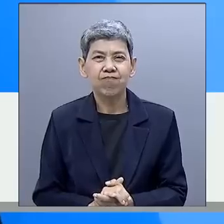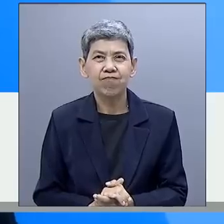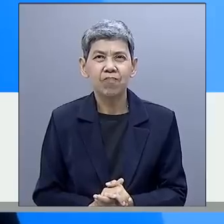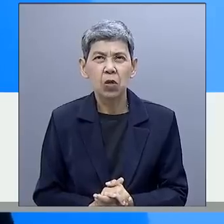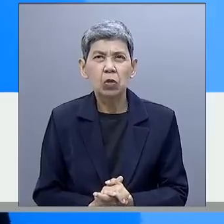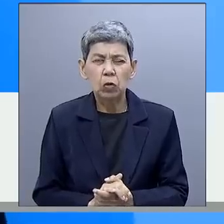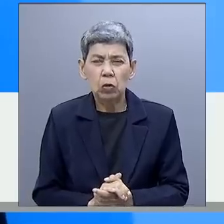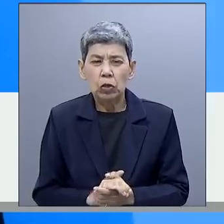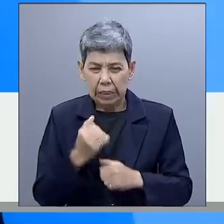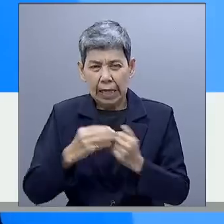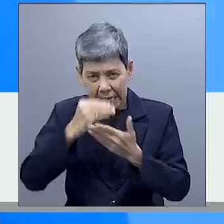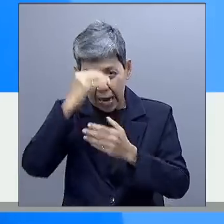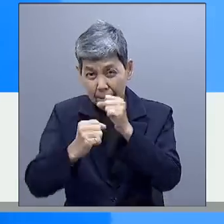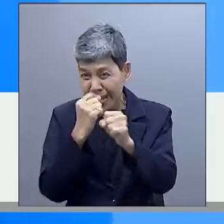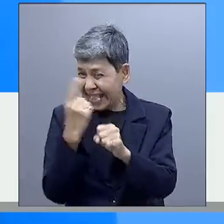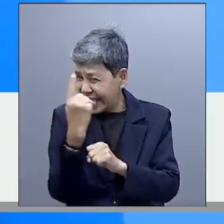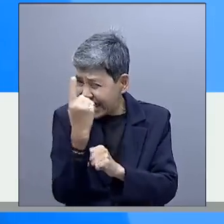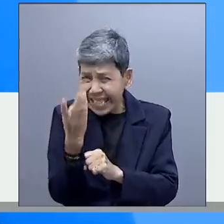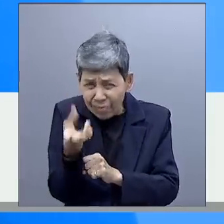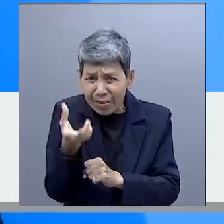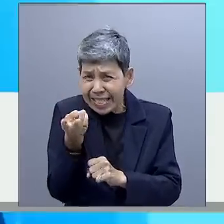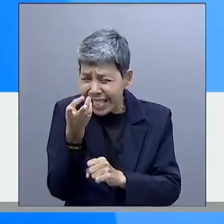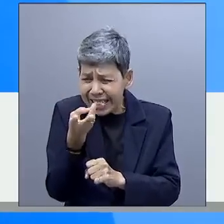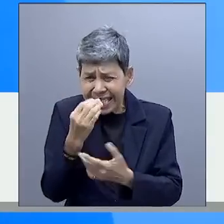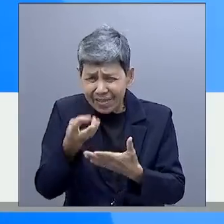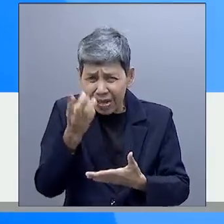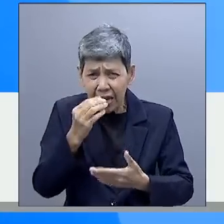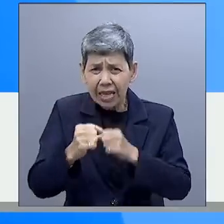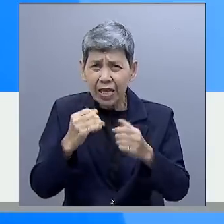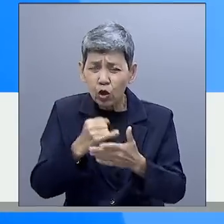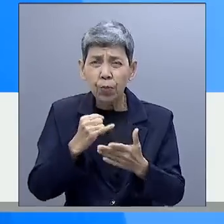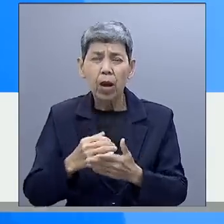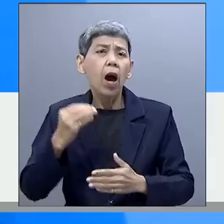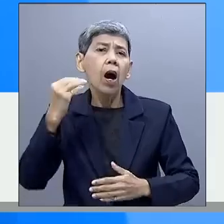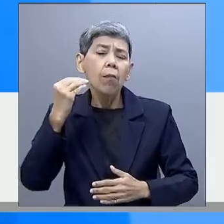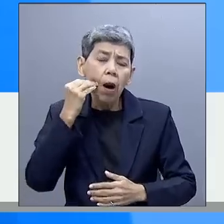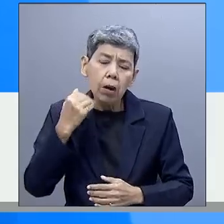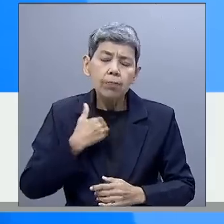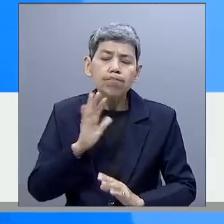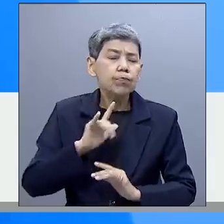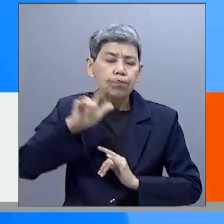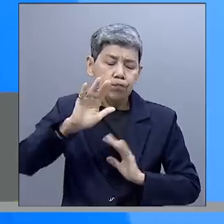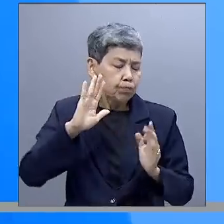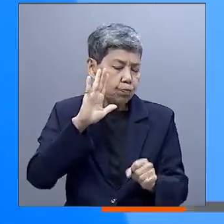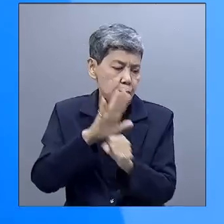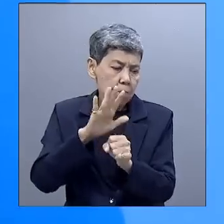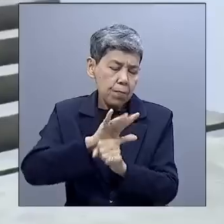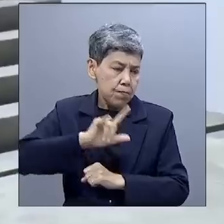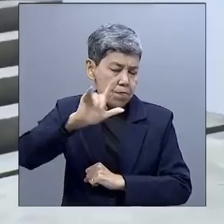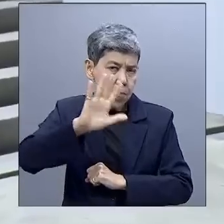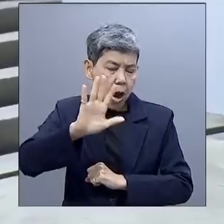ยังค่ะตอนนี้อยู่ปี 4เหลืออีกเทอมเดียวแล้วค่ะจบแล้วคนที่บ้านก็ไม่ให้ไปแล้วค่ะ